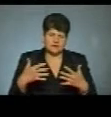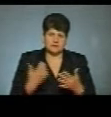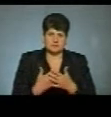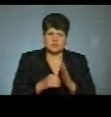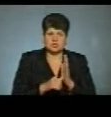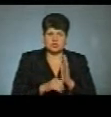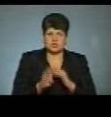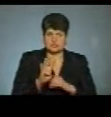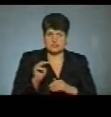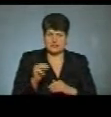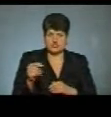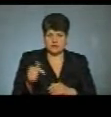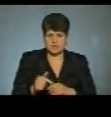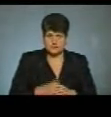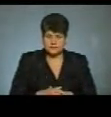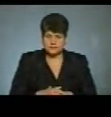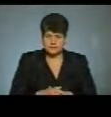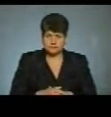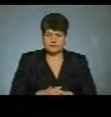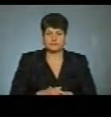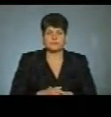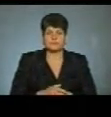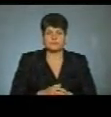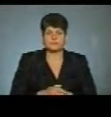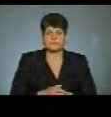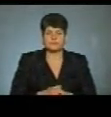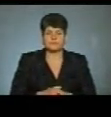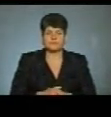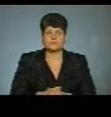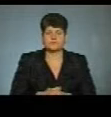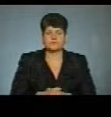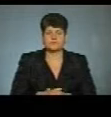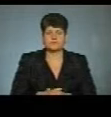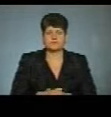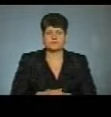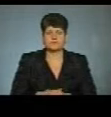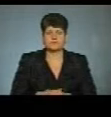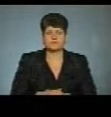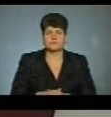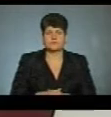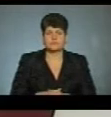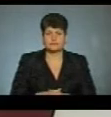на 64 тисячі гривень. Діана Ярошенко, новини на Суспільному, Тернопільщина.